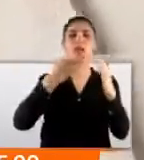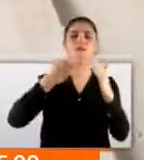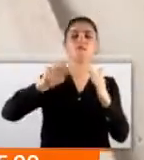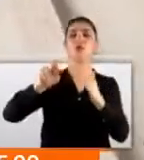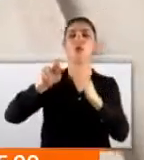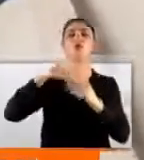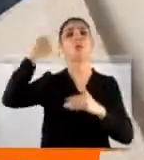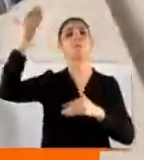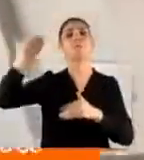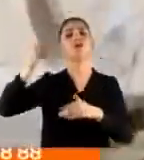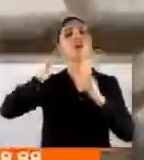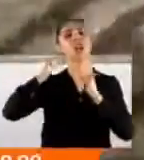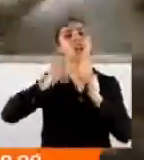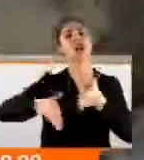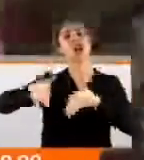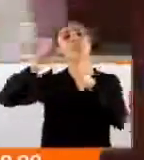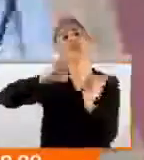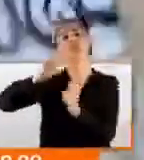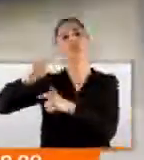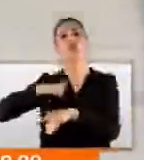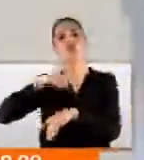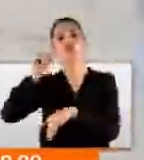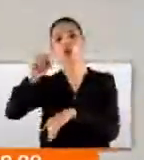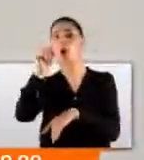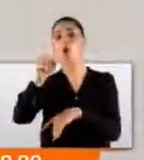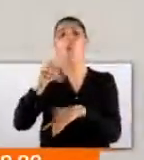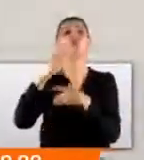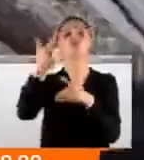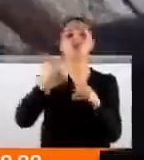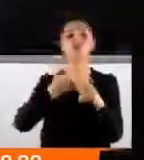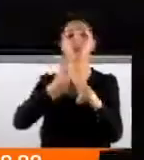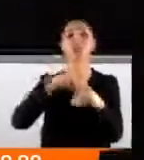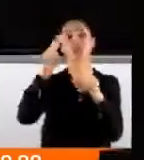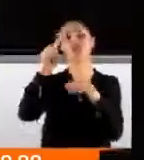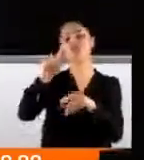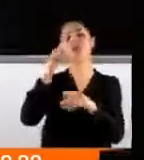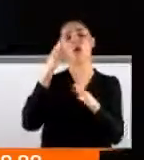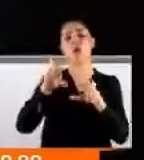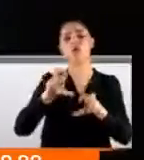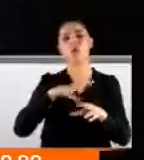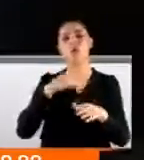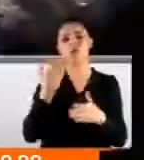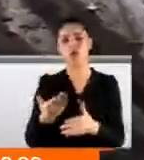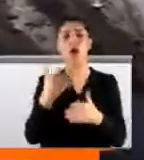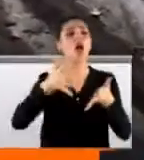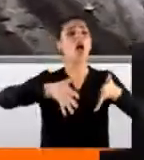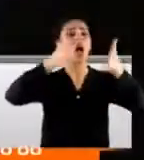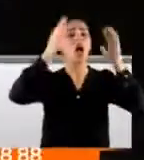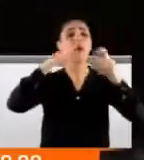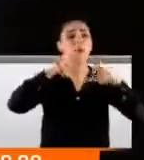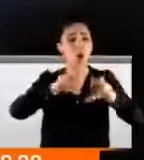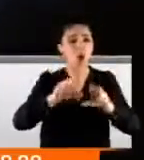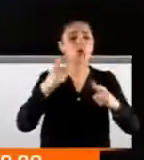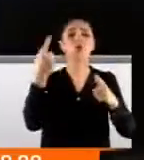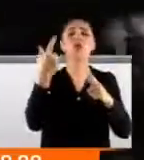boşalttı. Başka daha sağlam binalara geçti. Onların yerine ise burada kiracılar oturuyor. Yani apartmanda oturan